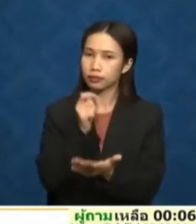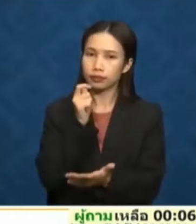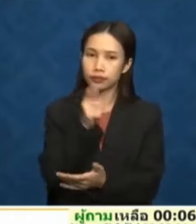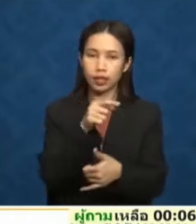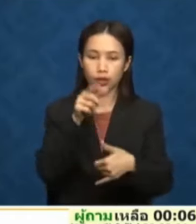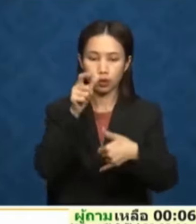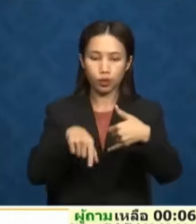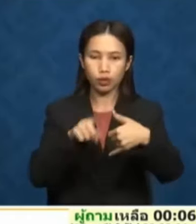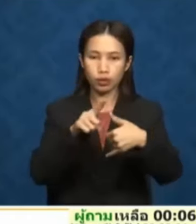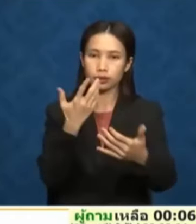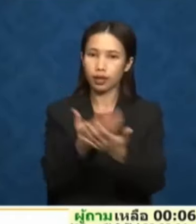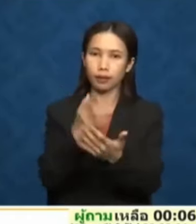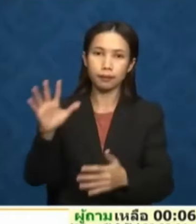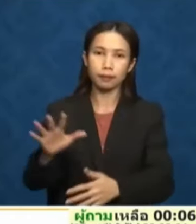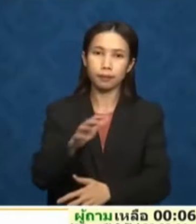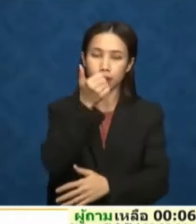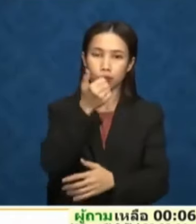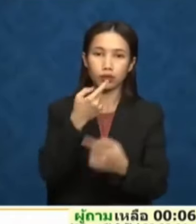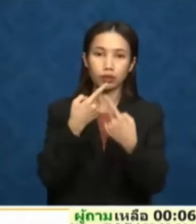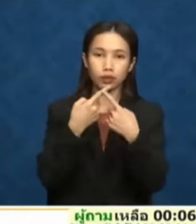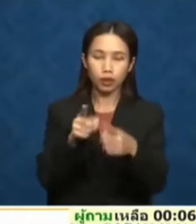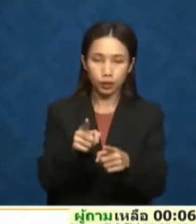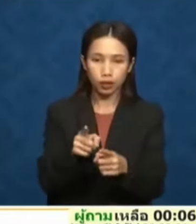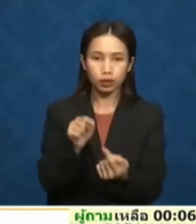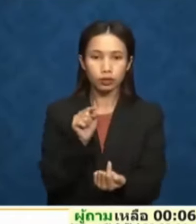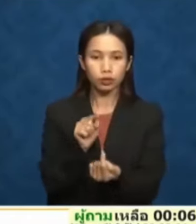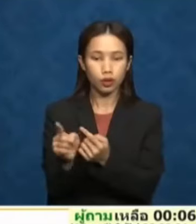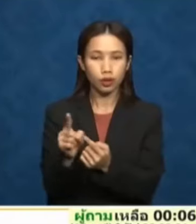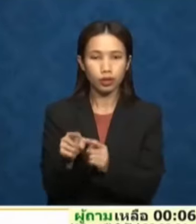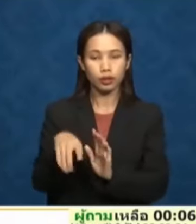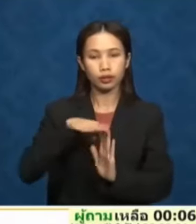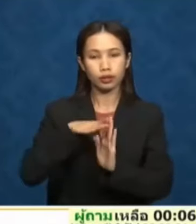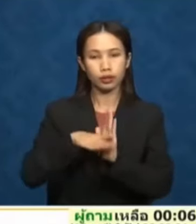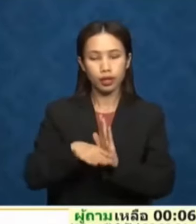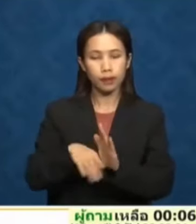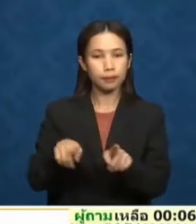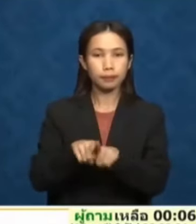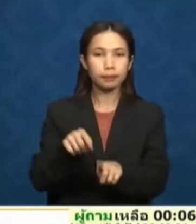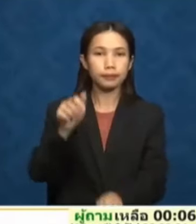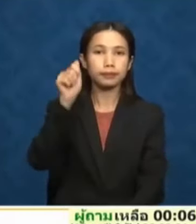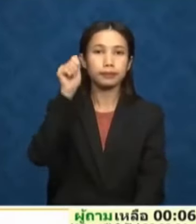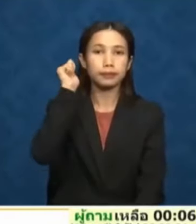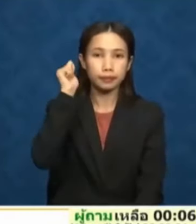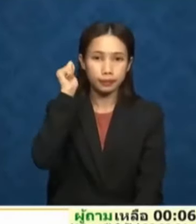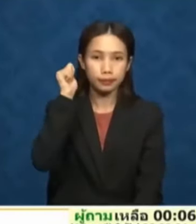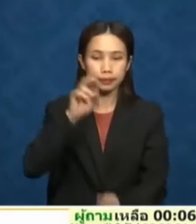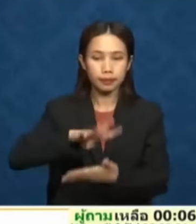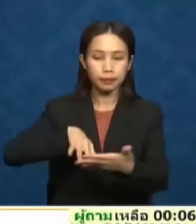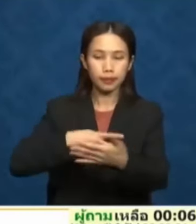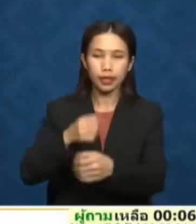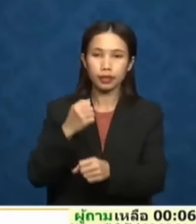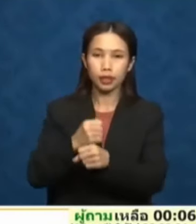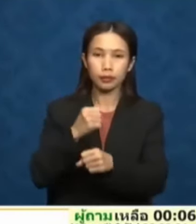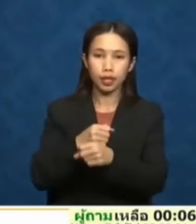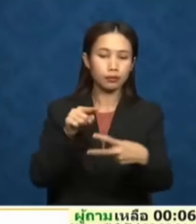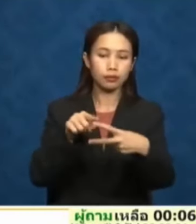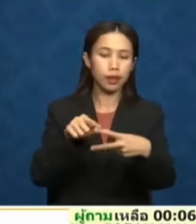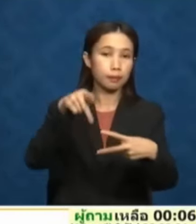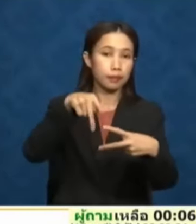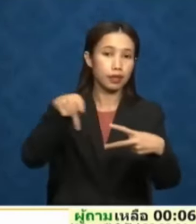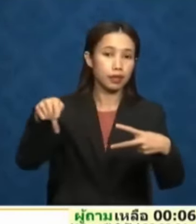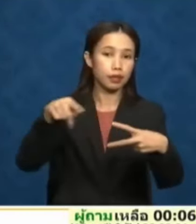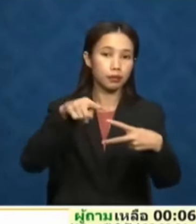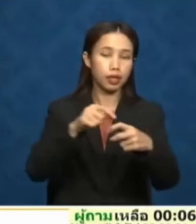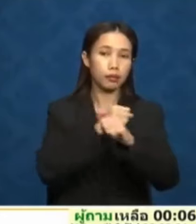รหัวแต่ว่าราขาลงเนี่ยเราคิดี Scheduleนะครับแบบเดิมให้ทั้ง PPและ Op PPคือการ